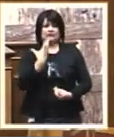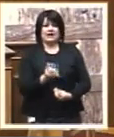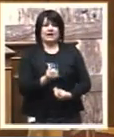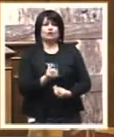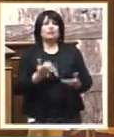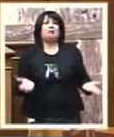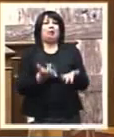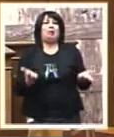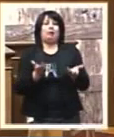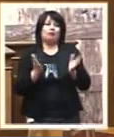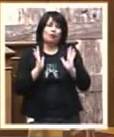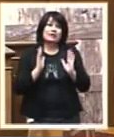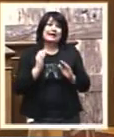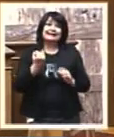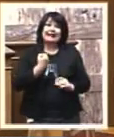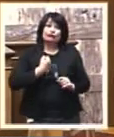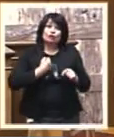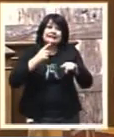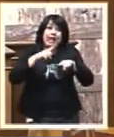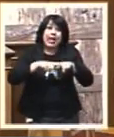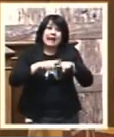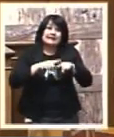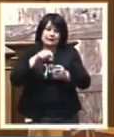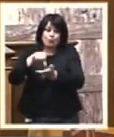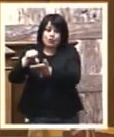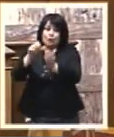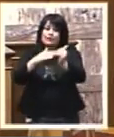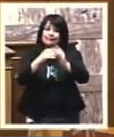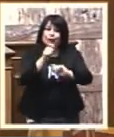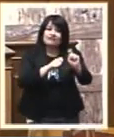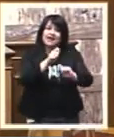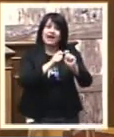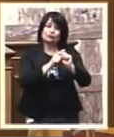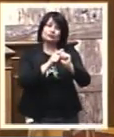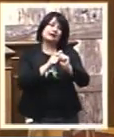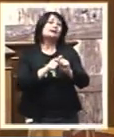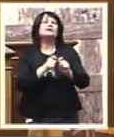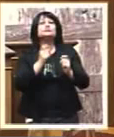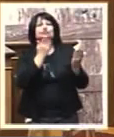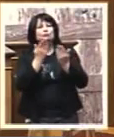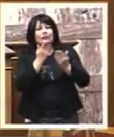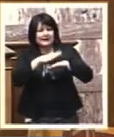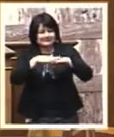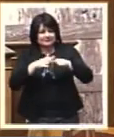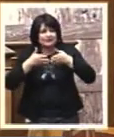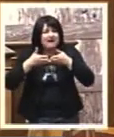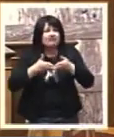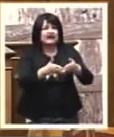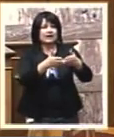και ιδιαίτερα ταυτότητα ελληνική. Γιατί να είμαστε πρωτοπόροι στις ναυτιλιακές σπουδές, ώστε η